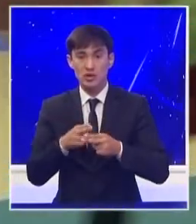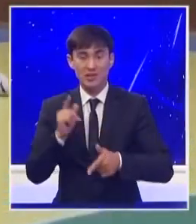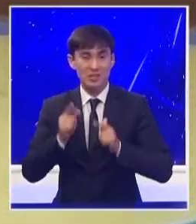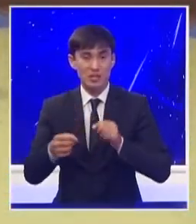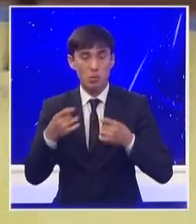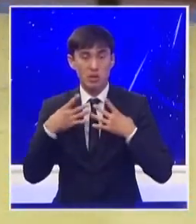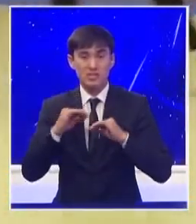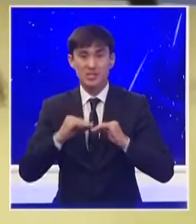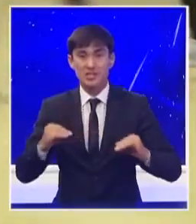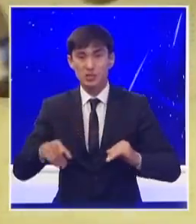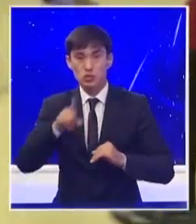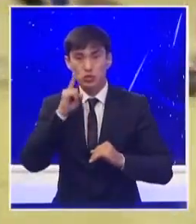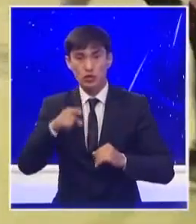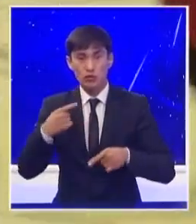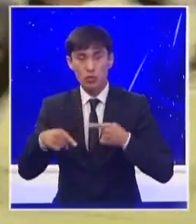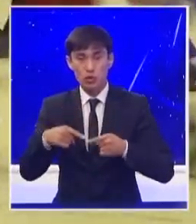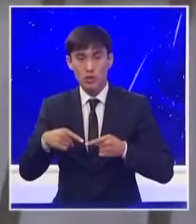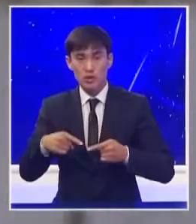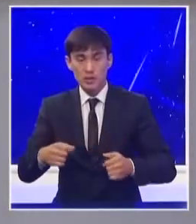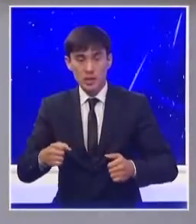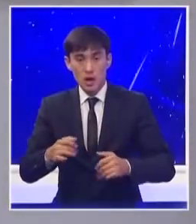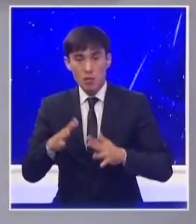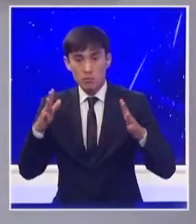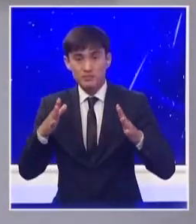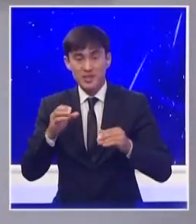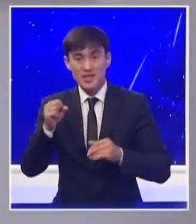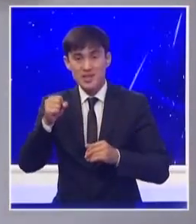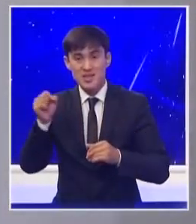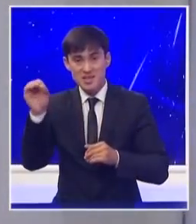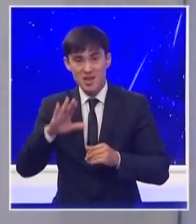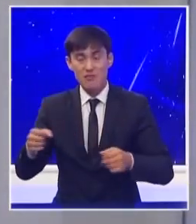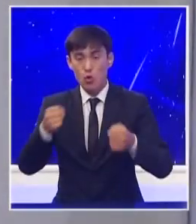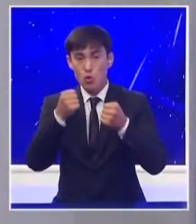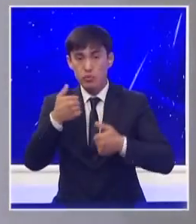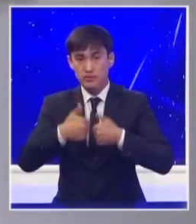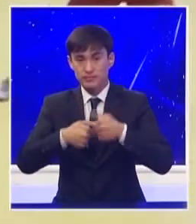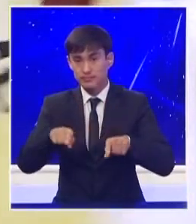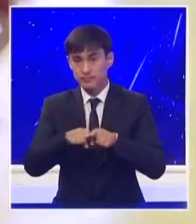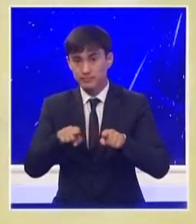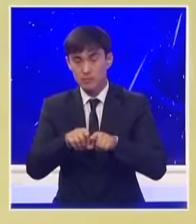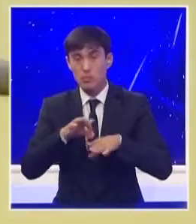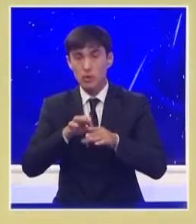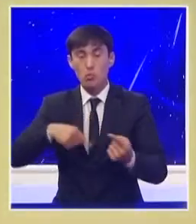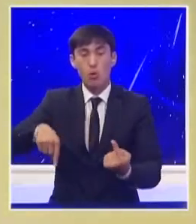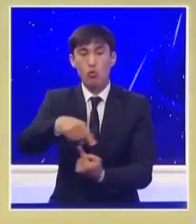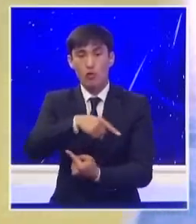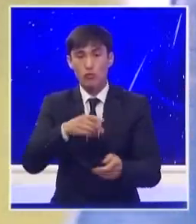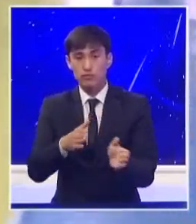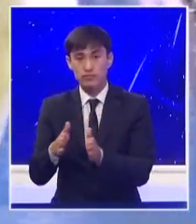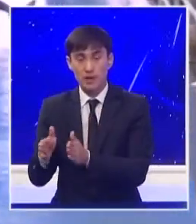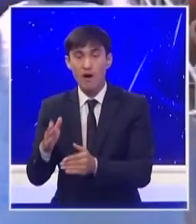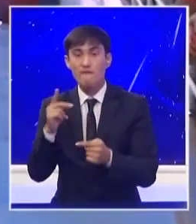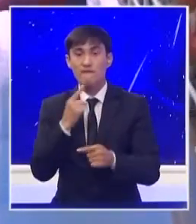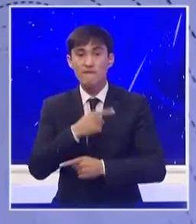праздник детско-юношеского футбола. Накал страстей не меньше, чем на Еврокубке. Матчи предварительных туров пройдут по круговой системе. А в